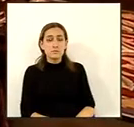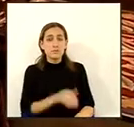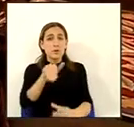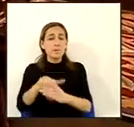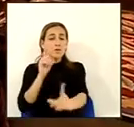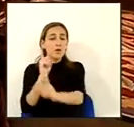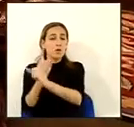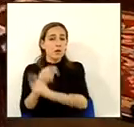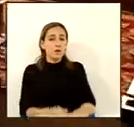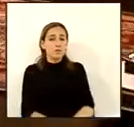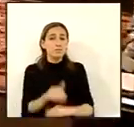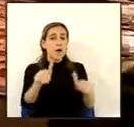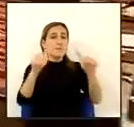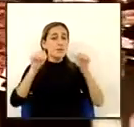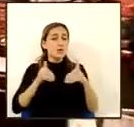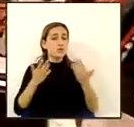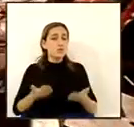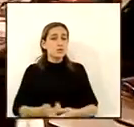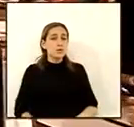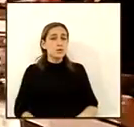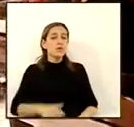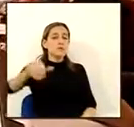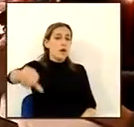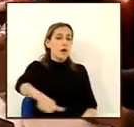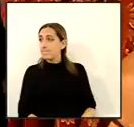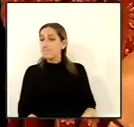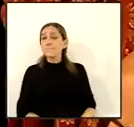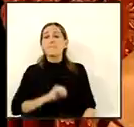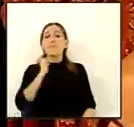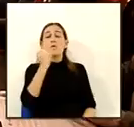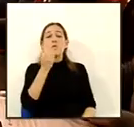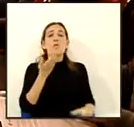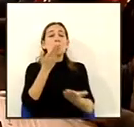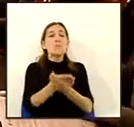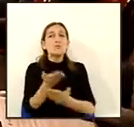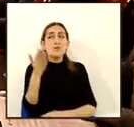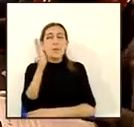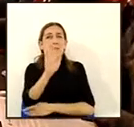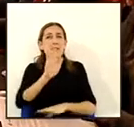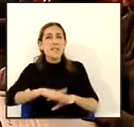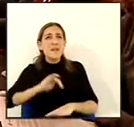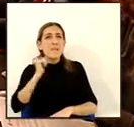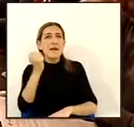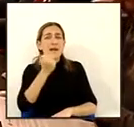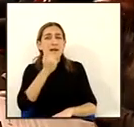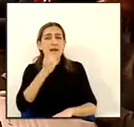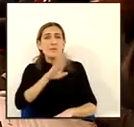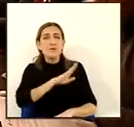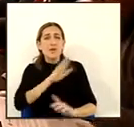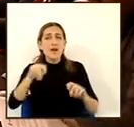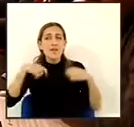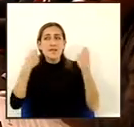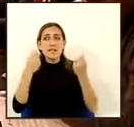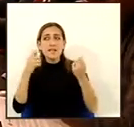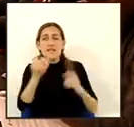Vots en contra, abstencions. Queda aprovada la moció. Presentada per Capgirem Vic de reprovació de Francesc Xavier Solà i Cabanes, primer